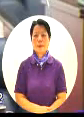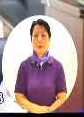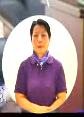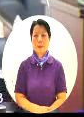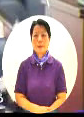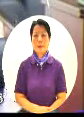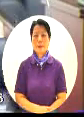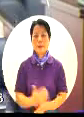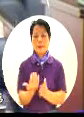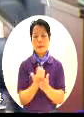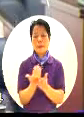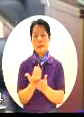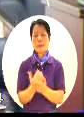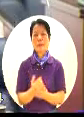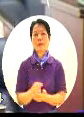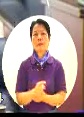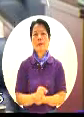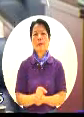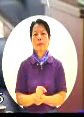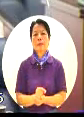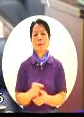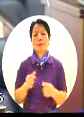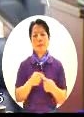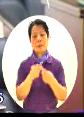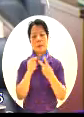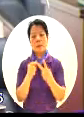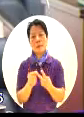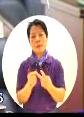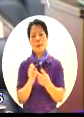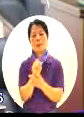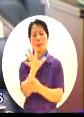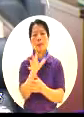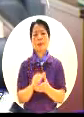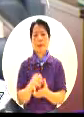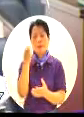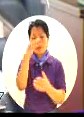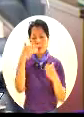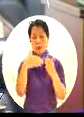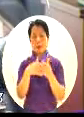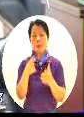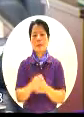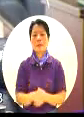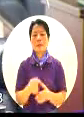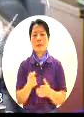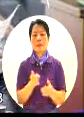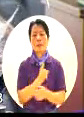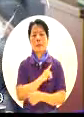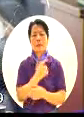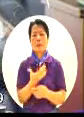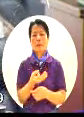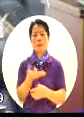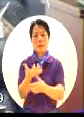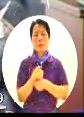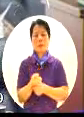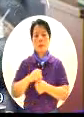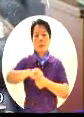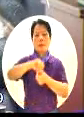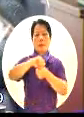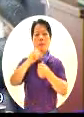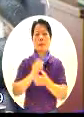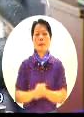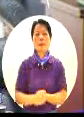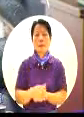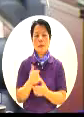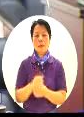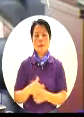阿多啊，从我们第一章到第二章哈，那很快的讲，我们自筹裁员增加的部分哈，也是恭